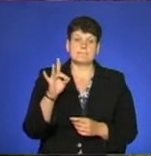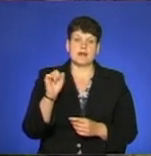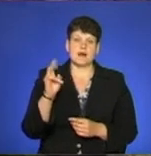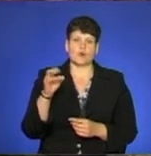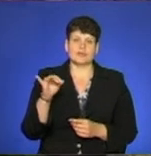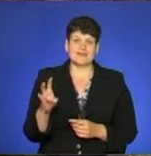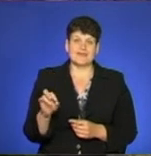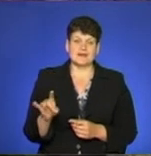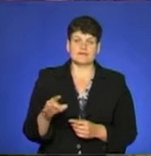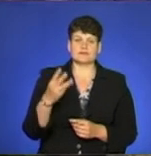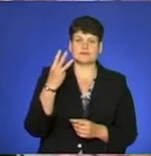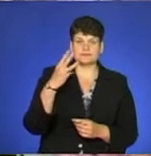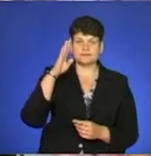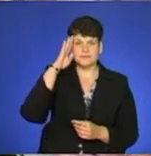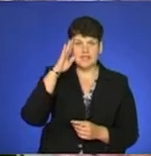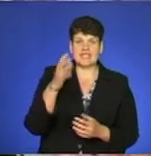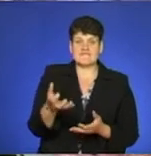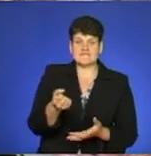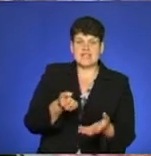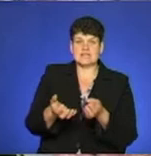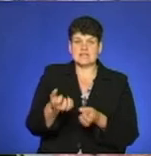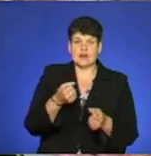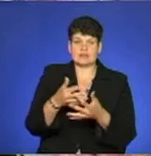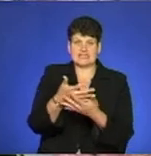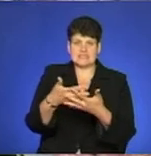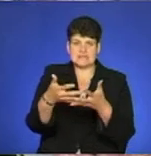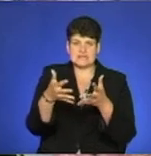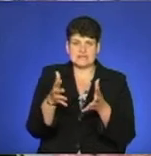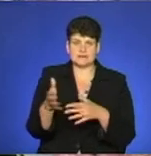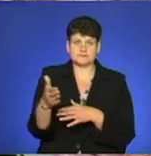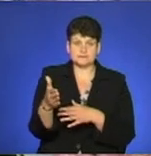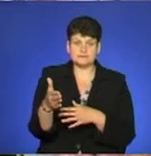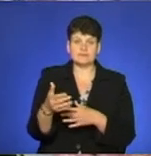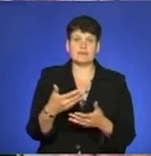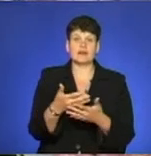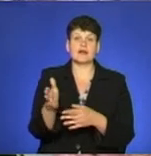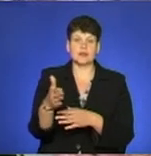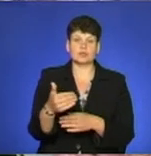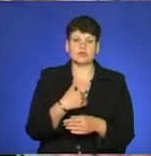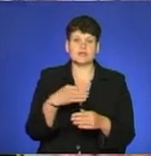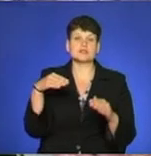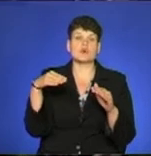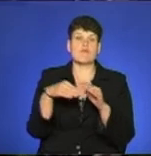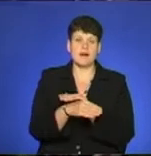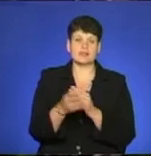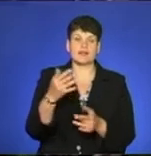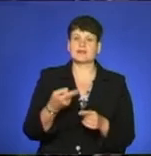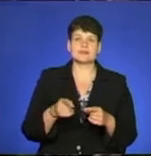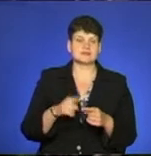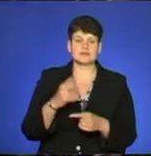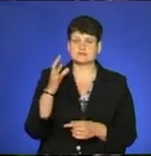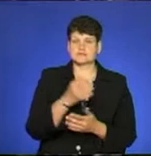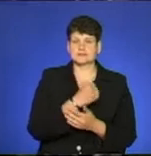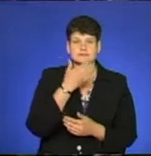чоловіків, які якраз із води витягали сітки з уловом. Упійману рибу вони намагалися заховати, проте їм це не